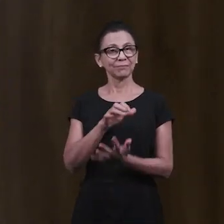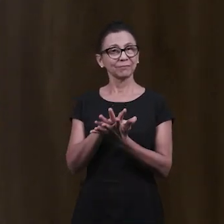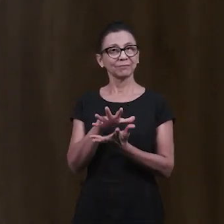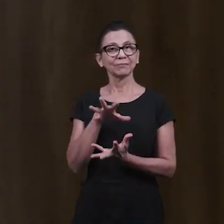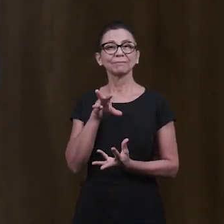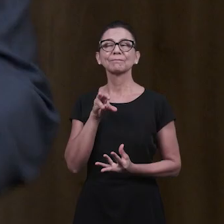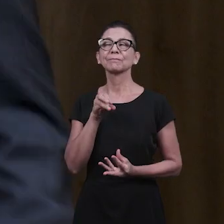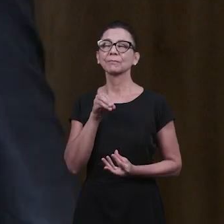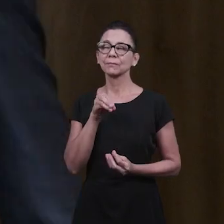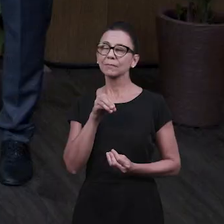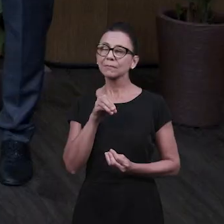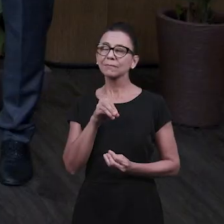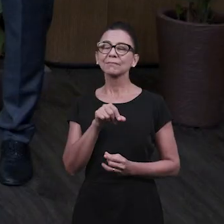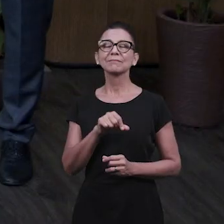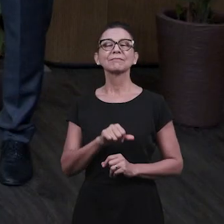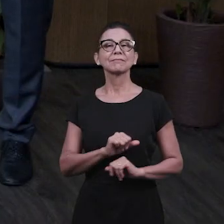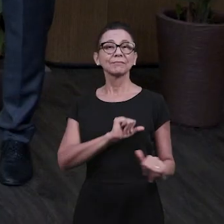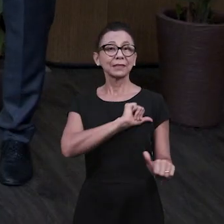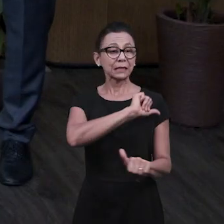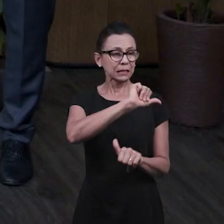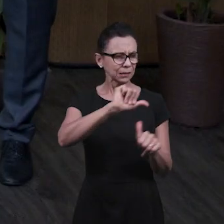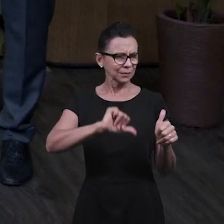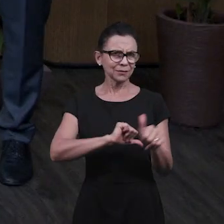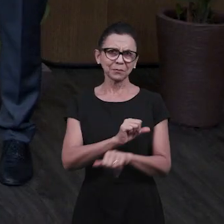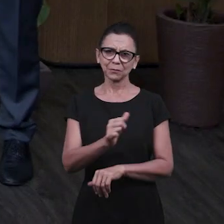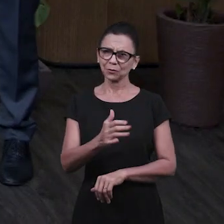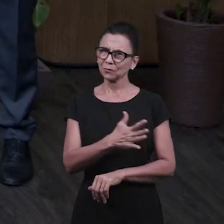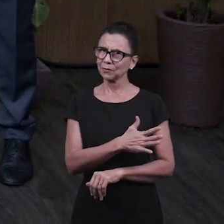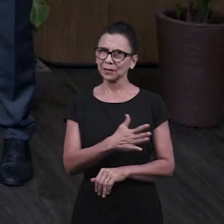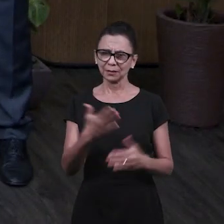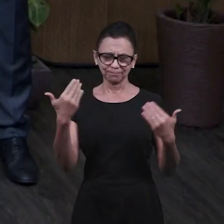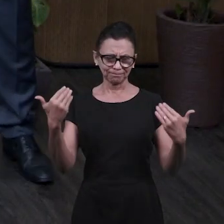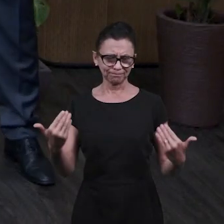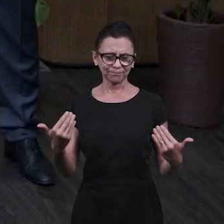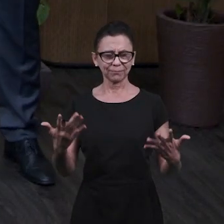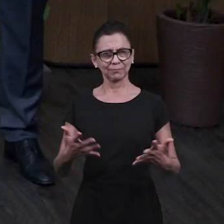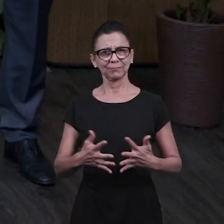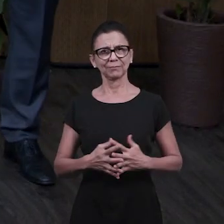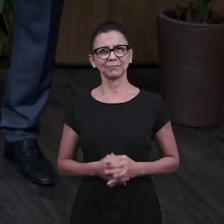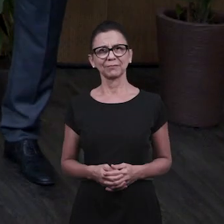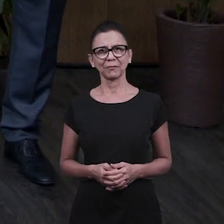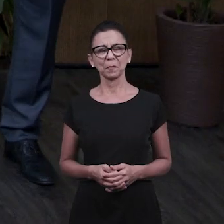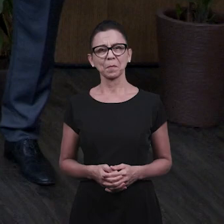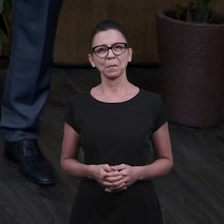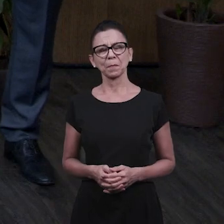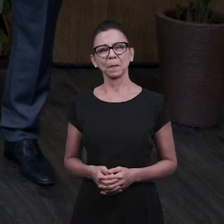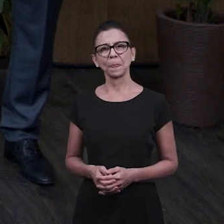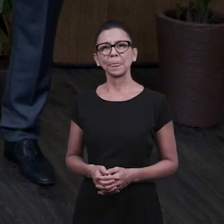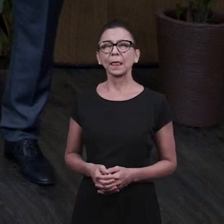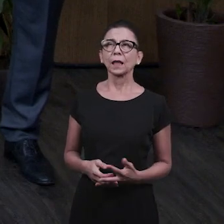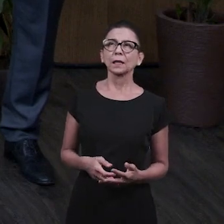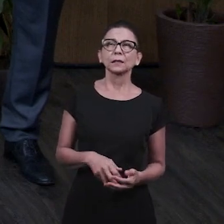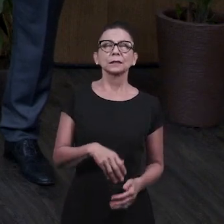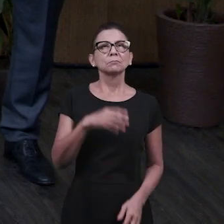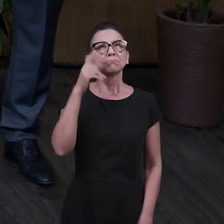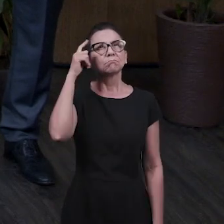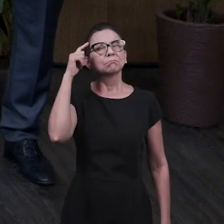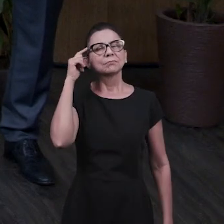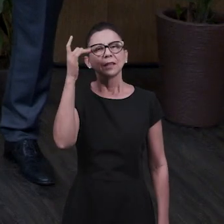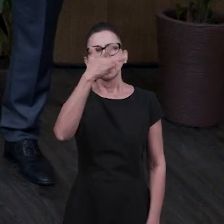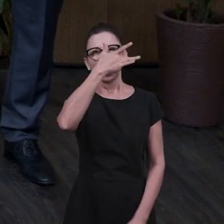le rachat de l'homme, la transformation de vie. Amen. Une personne au bord du